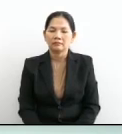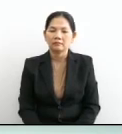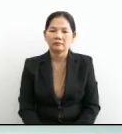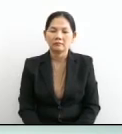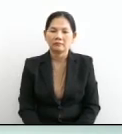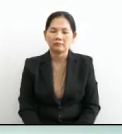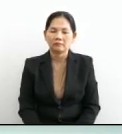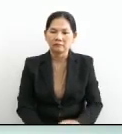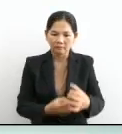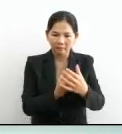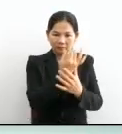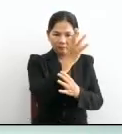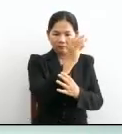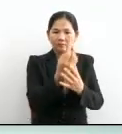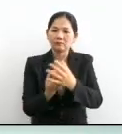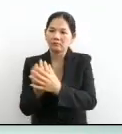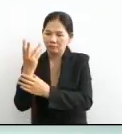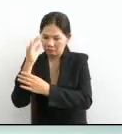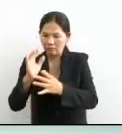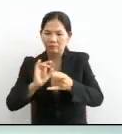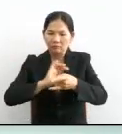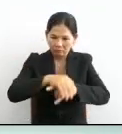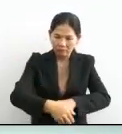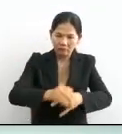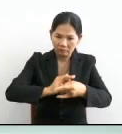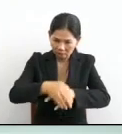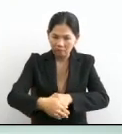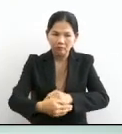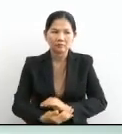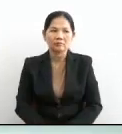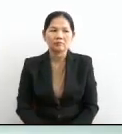ដំណាំដំឡូងមី